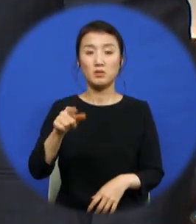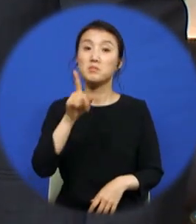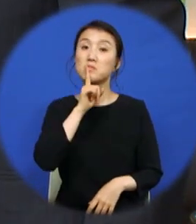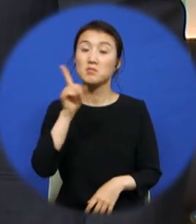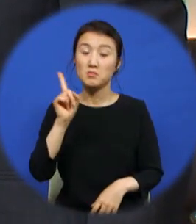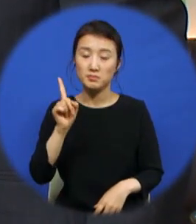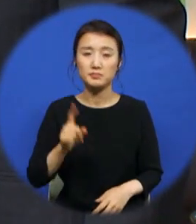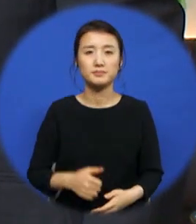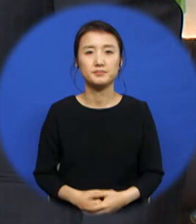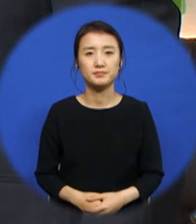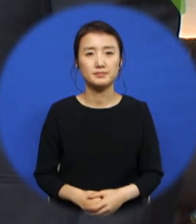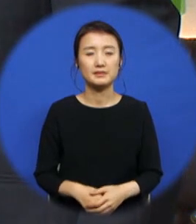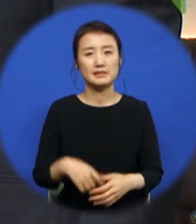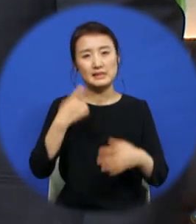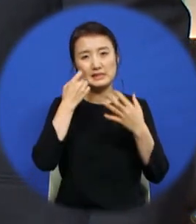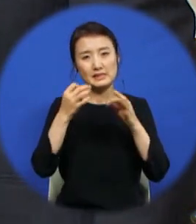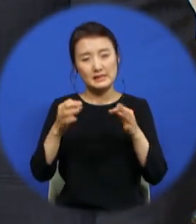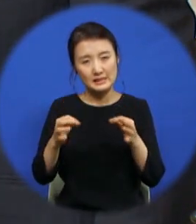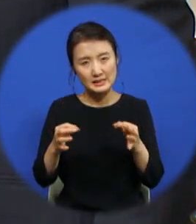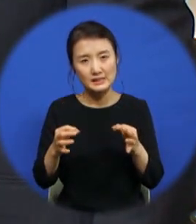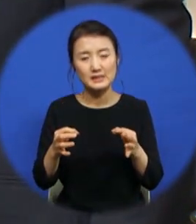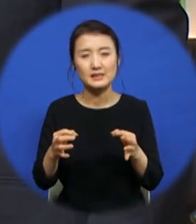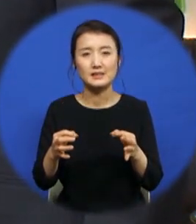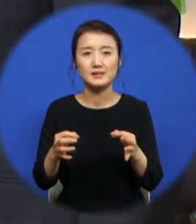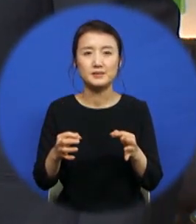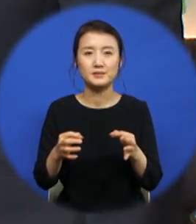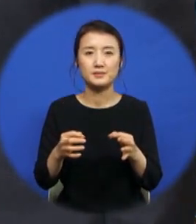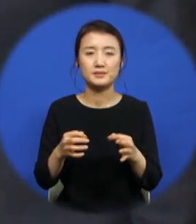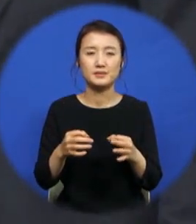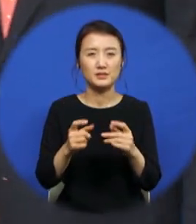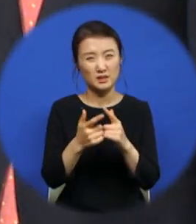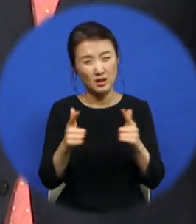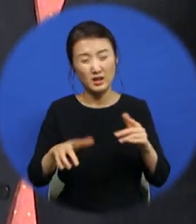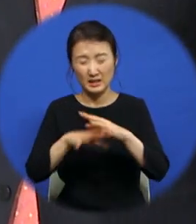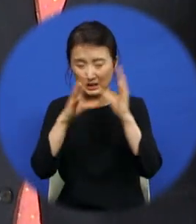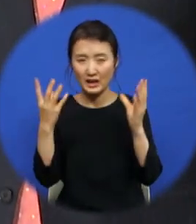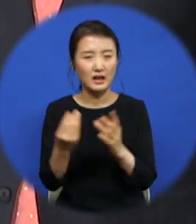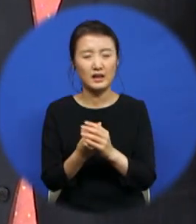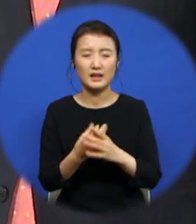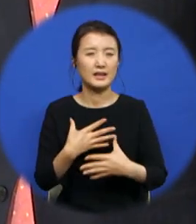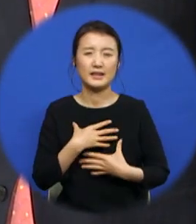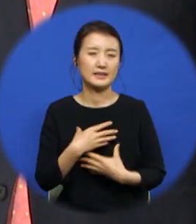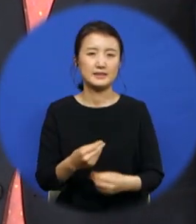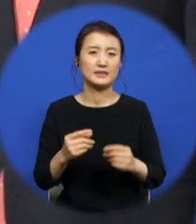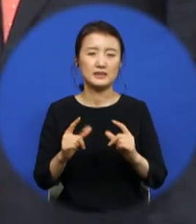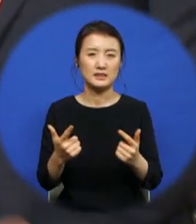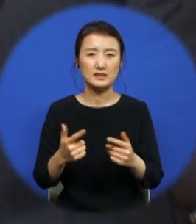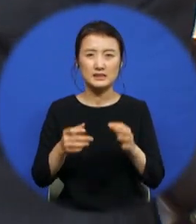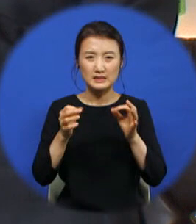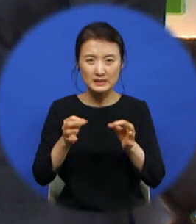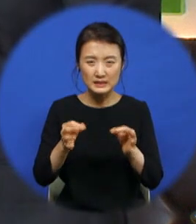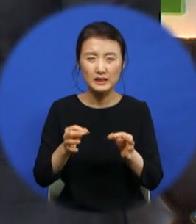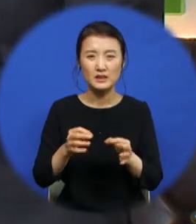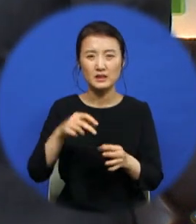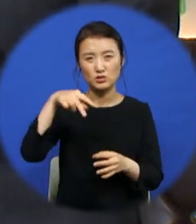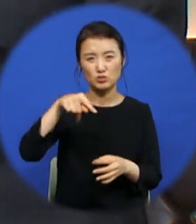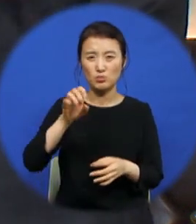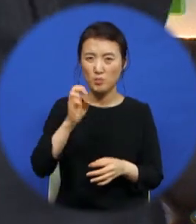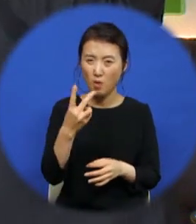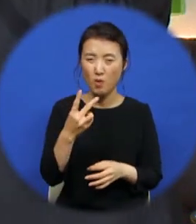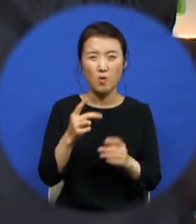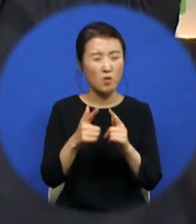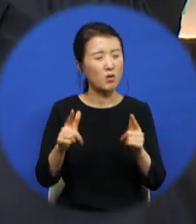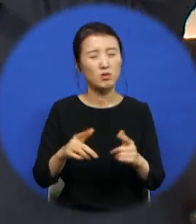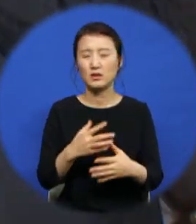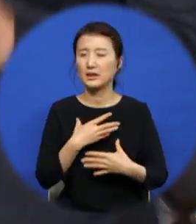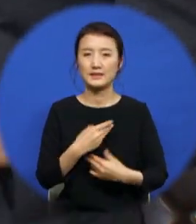장식된 관이나 은행 수표 주식은 모두 안전하지 않다 야 모든 세상의 분은 뭐 할